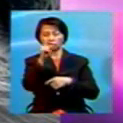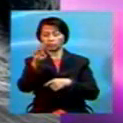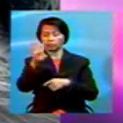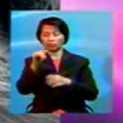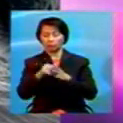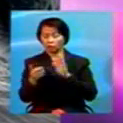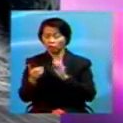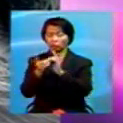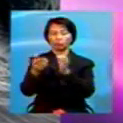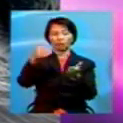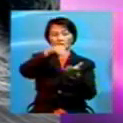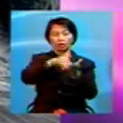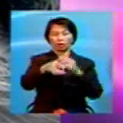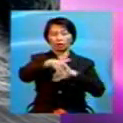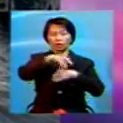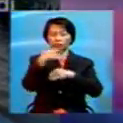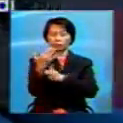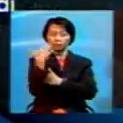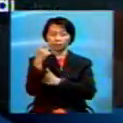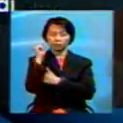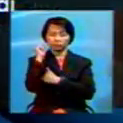ditemui semula awal pagi